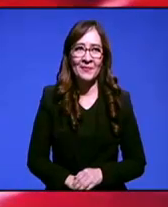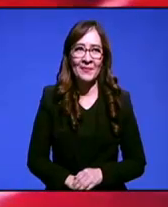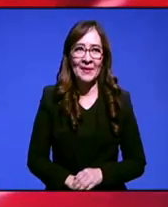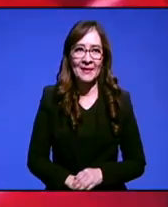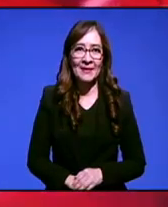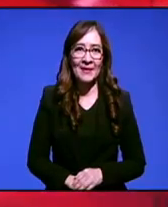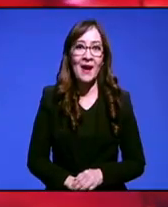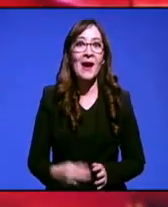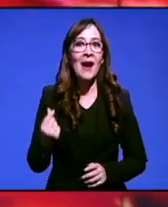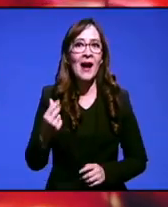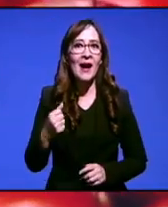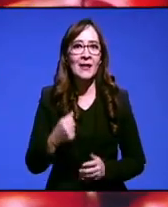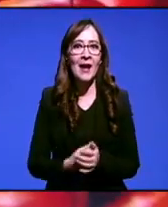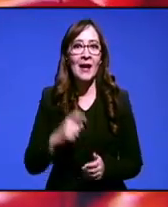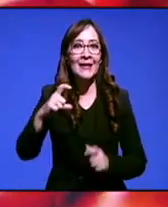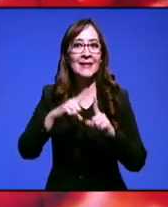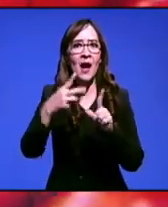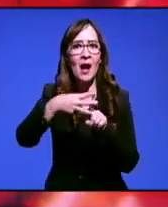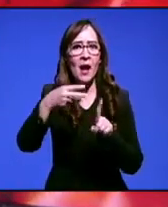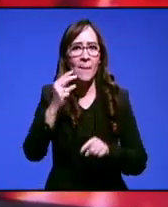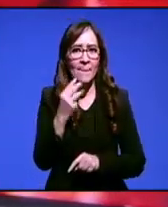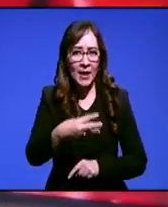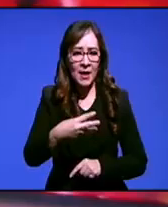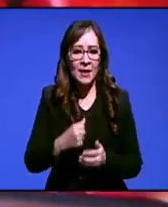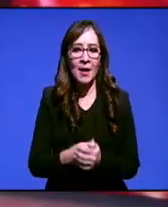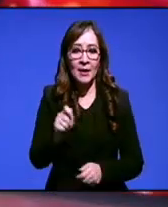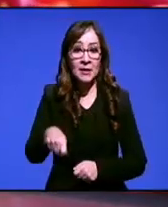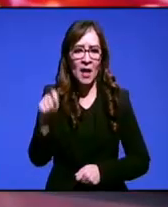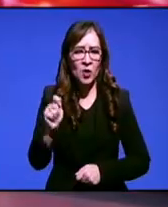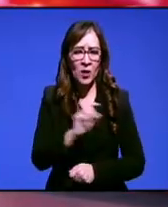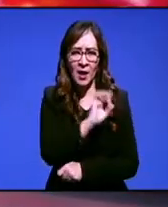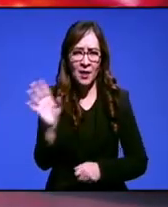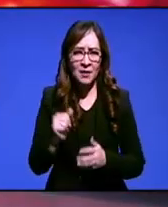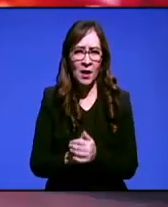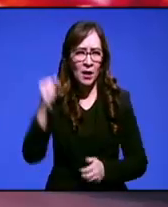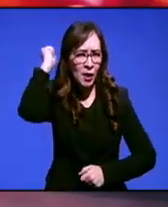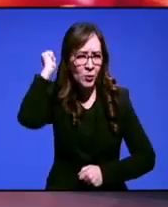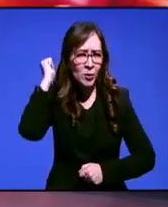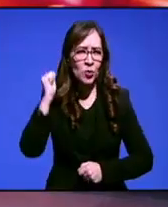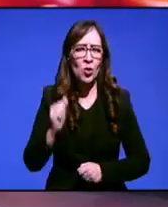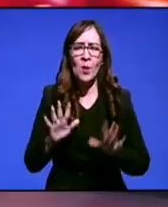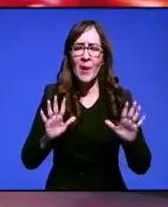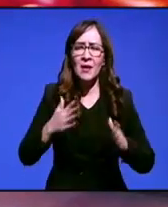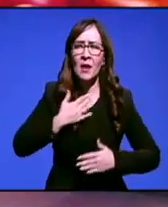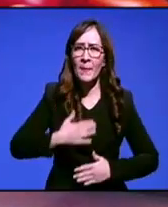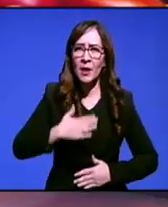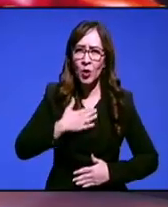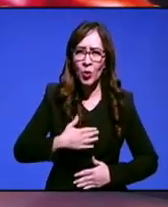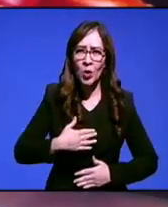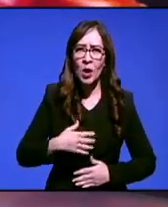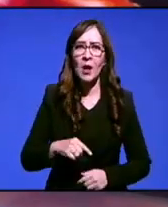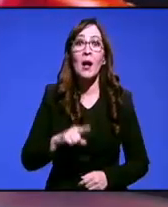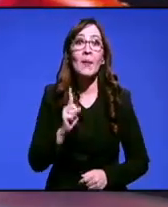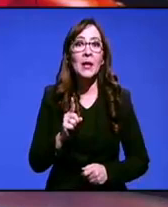Fluktuasi harga cabai hingga sayuran lainnya kerap membuat para ibu menjerit, apalagi jika saat harga melonjak tajam. Nah, memiliki stok